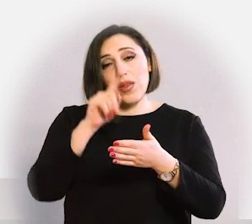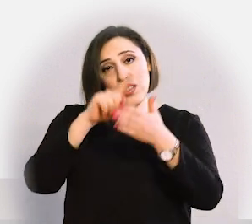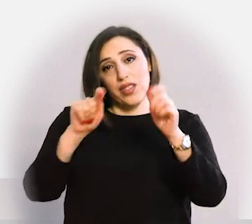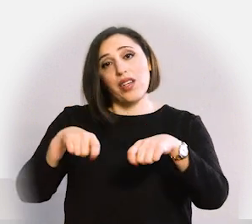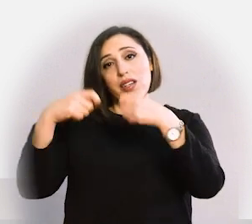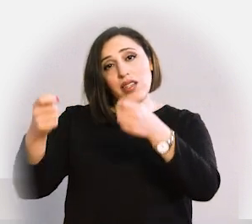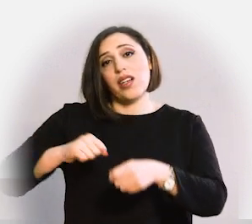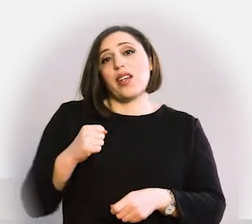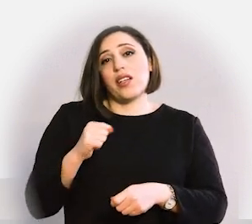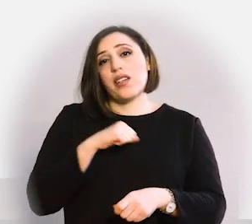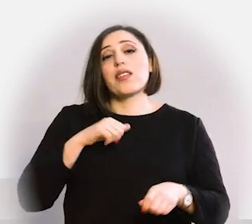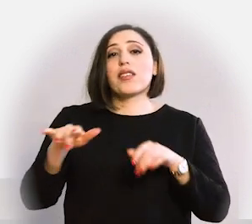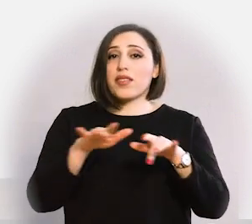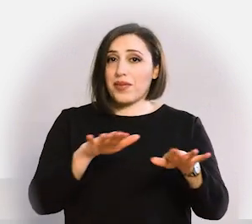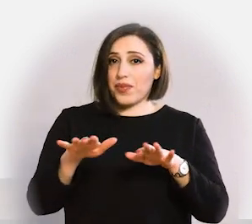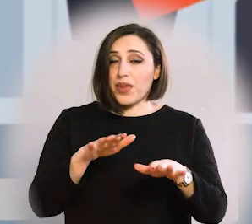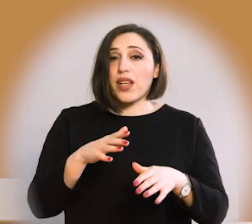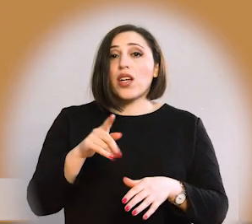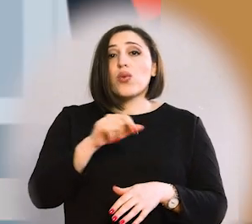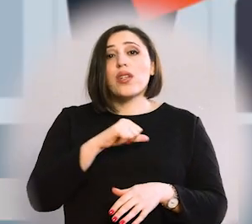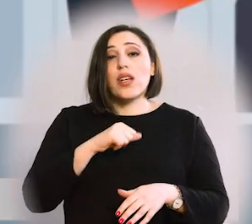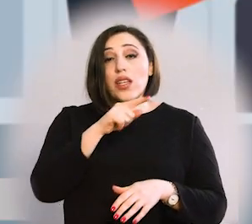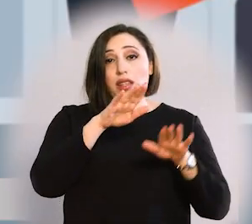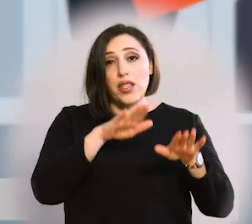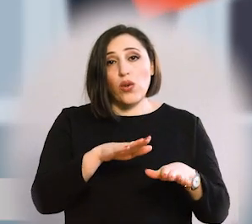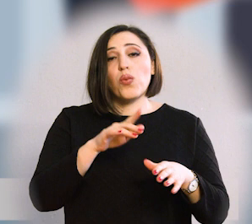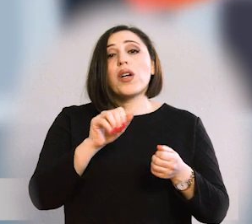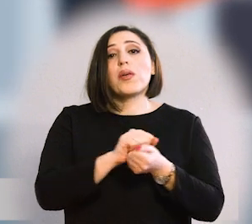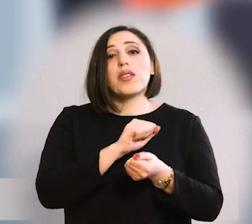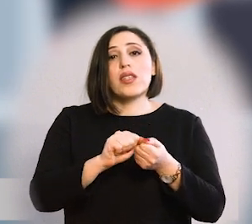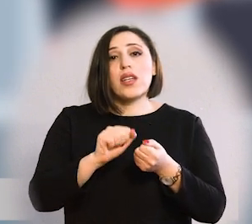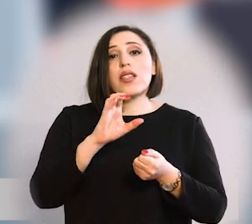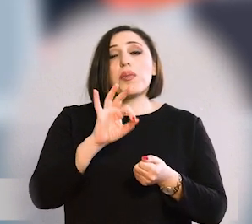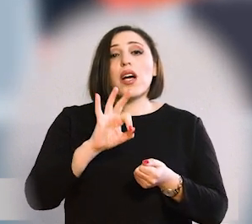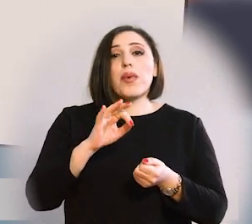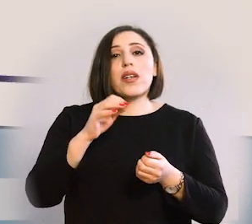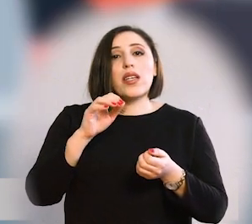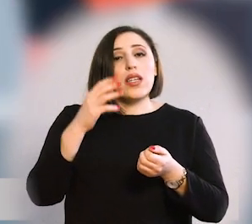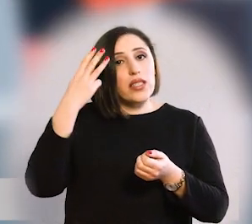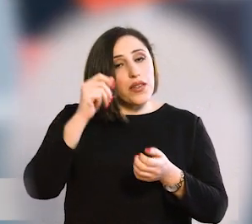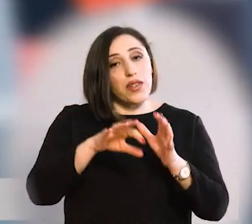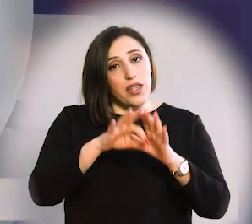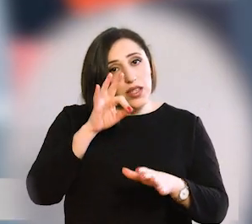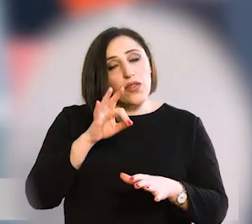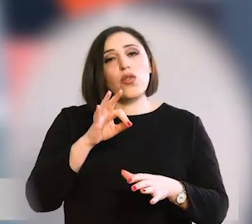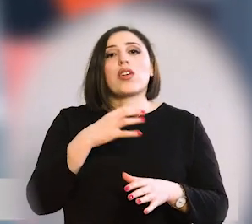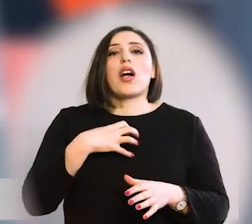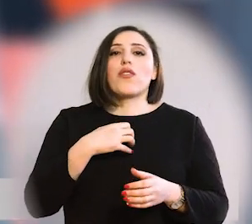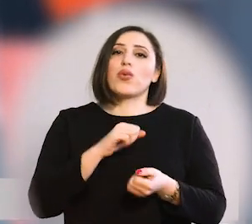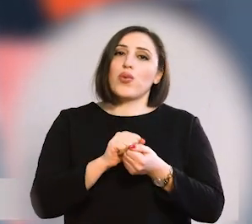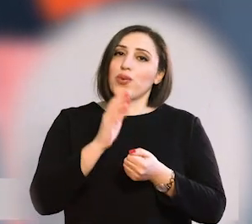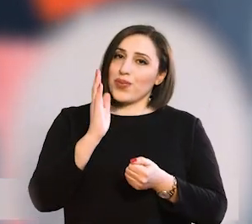ներկայացուցիչ, ապա անհրաժեշտ է ներկայացնել լիազորագիր։ Դուք հնարավորություն կունենաք տեղում ընտրել կանոնադրության տիպային ձևը, որն էլ կդառնա